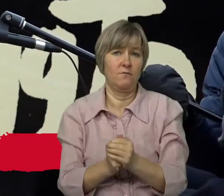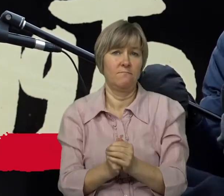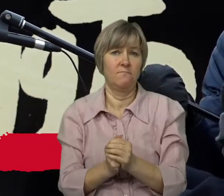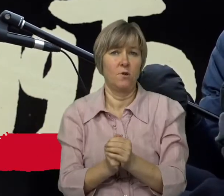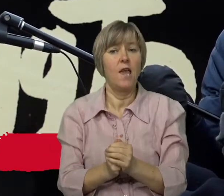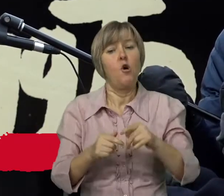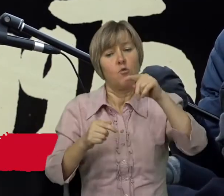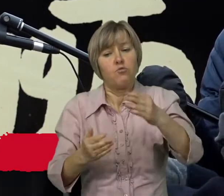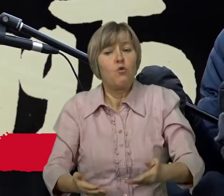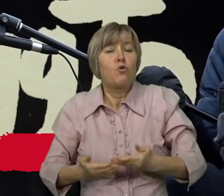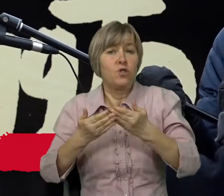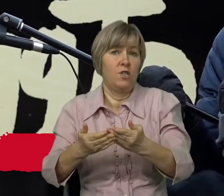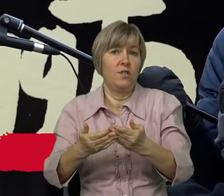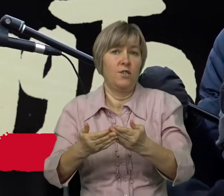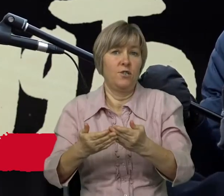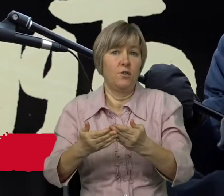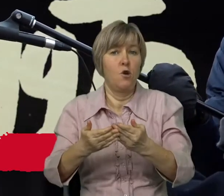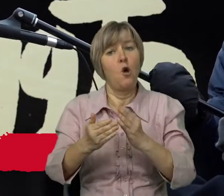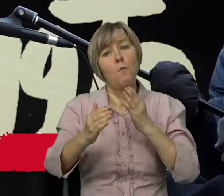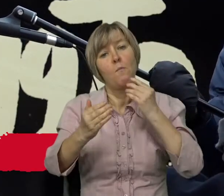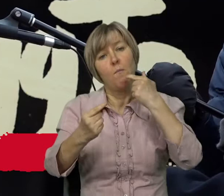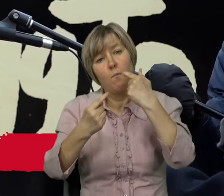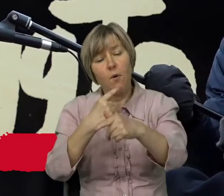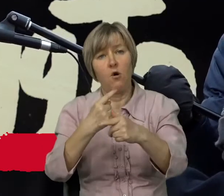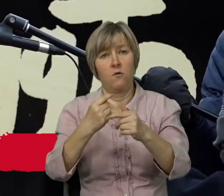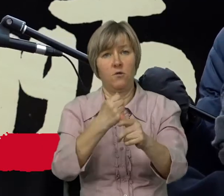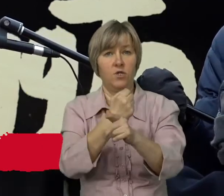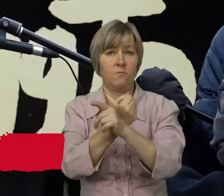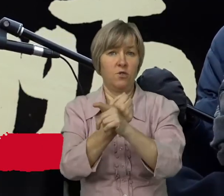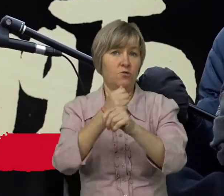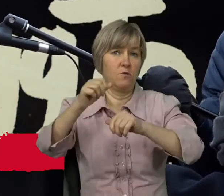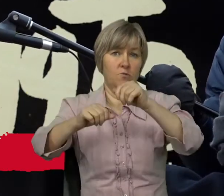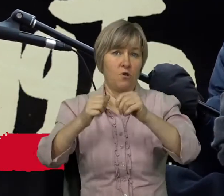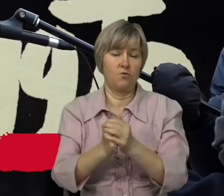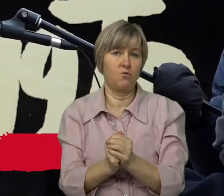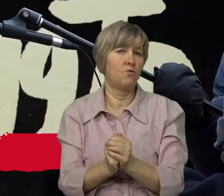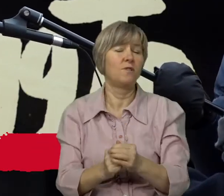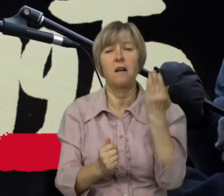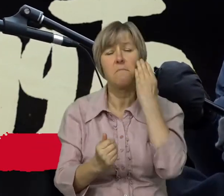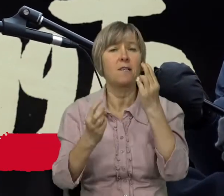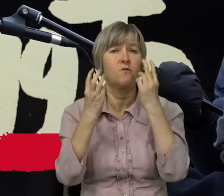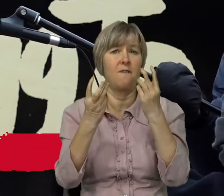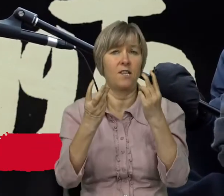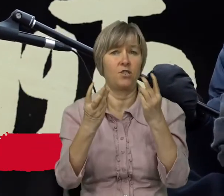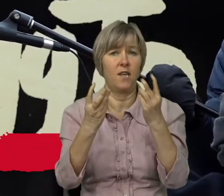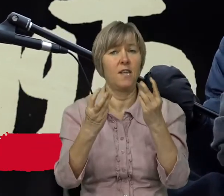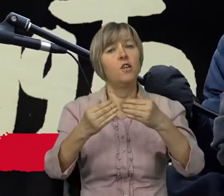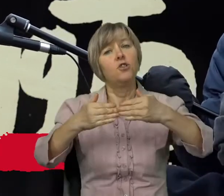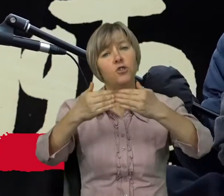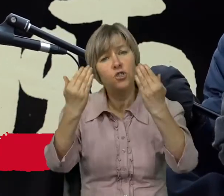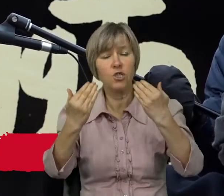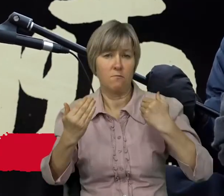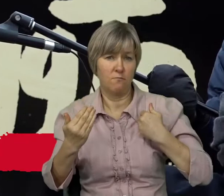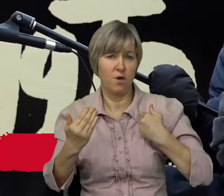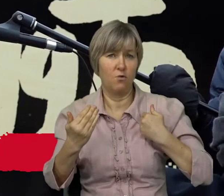którzy to ludzie się urodzili po 1980 roku. Jak bardzo ważne to były dni, które